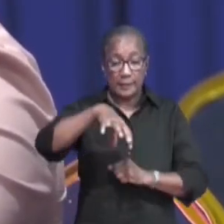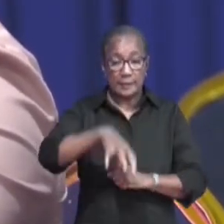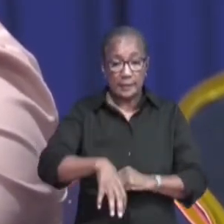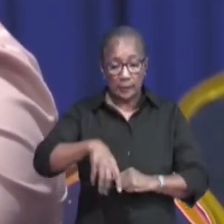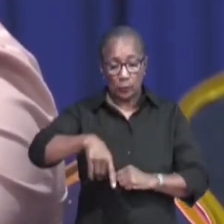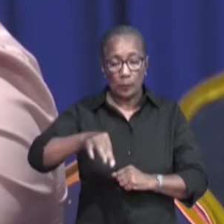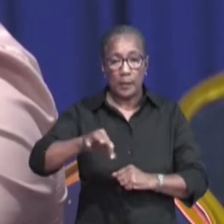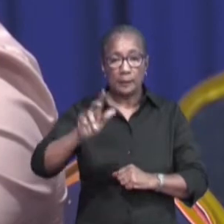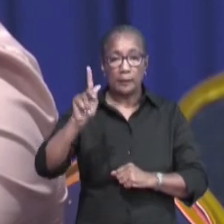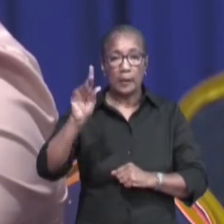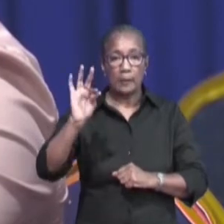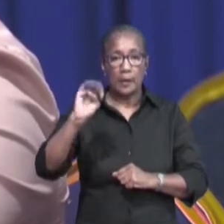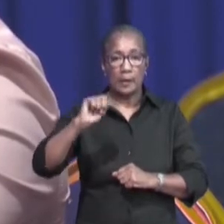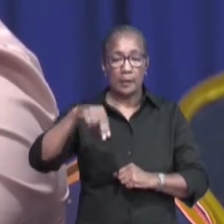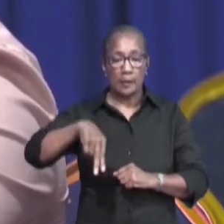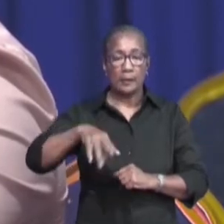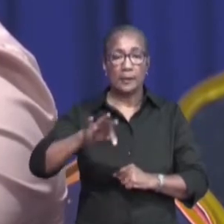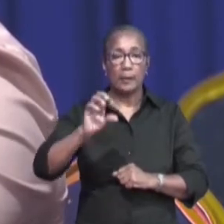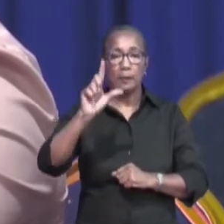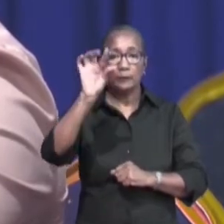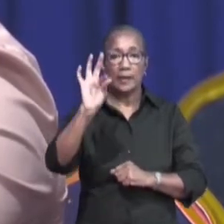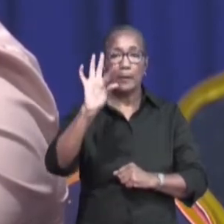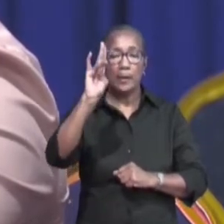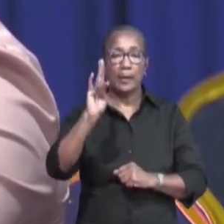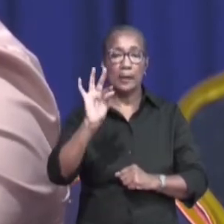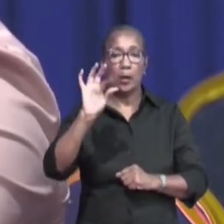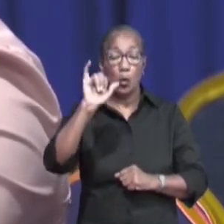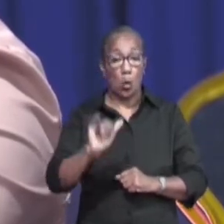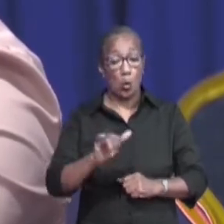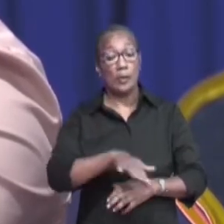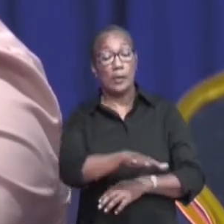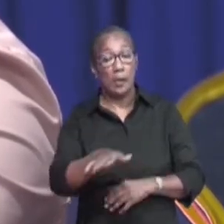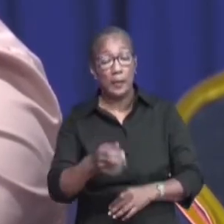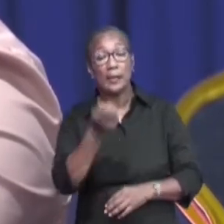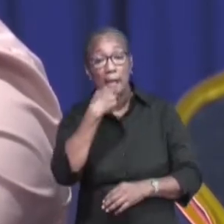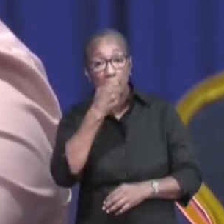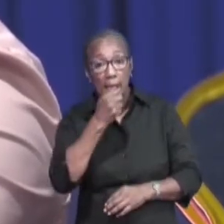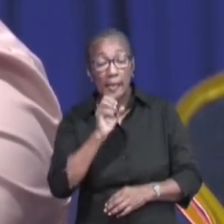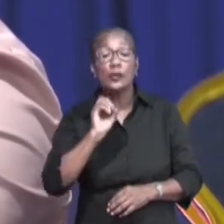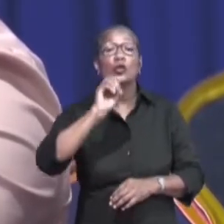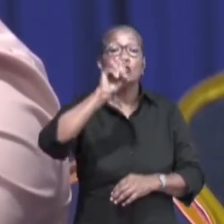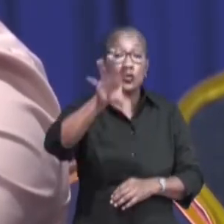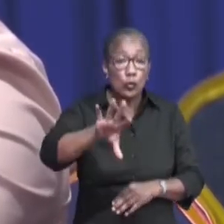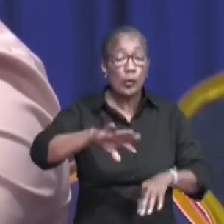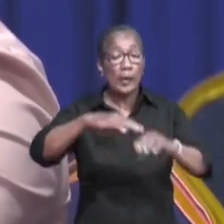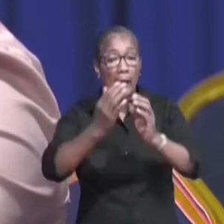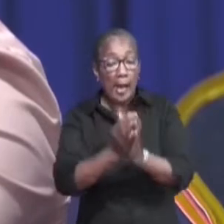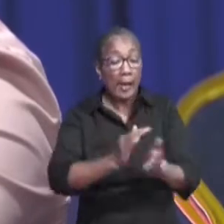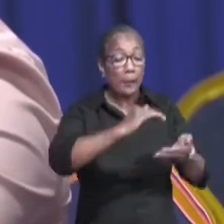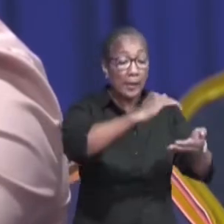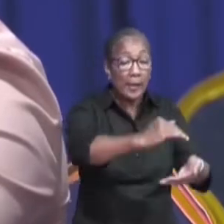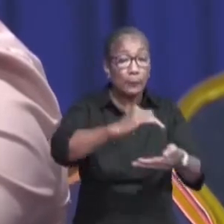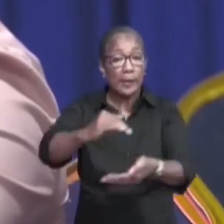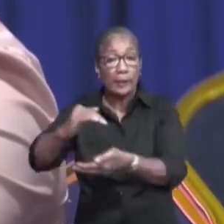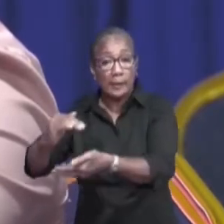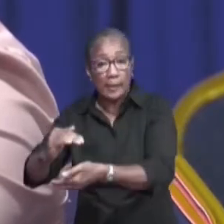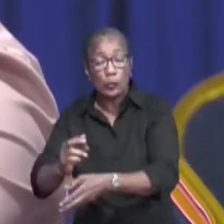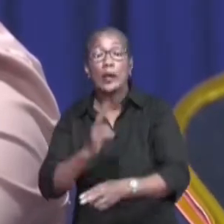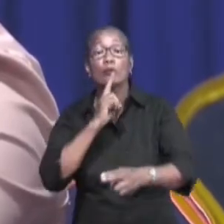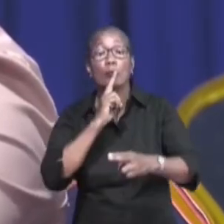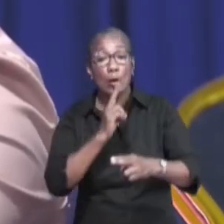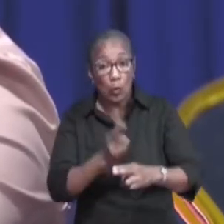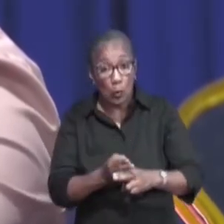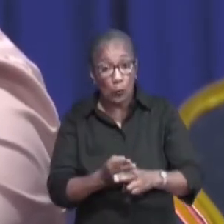patamaka tapanahuni gebit fu chaf nyango umbot uset ala sot paket kon lekfa umpramis ook to a traditioneel